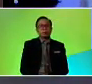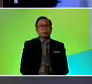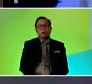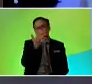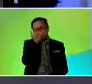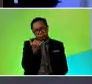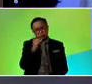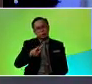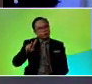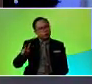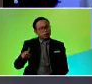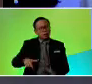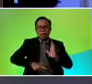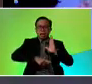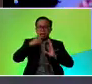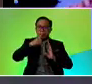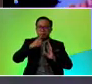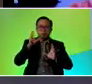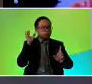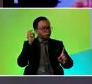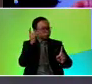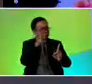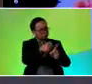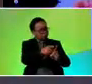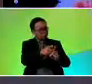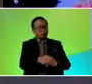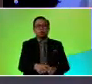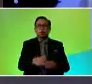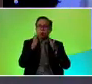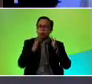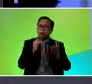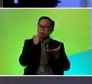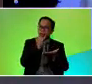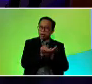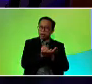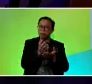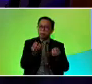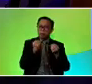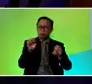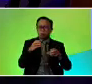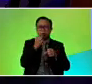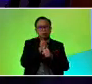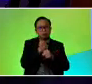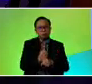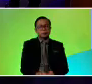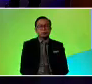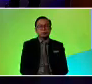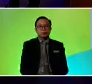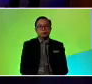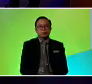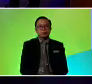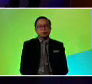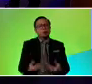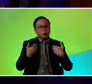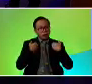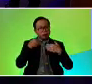ini lebih menjadi target kepada contohnya sedikit kelihatan persoalan Ivan